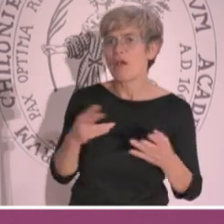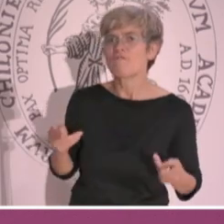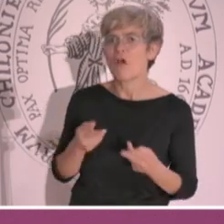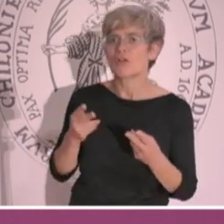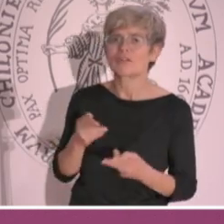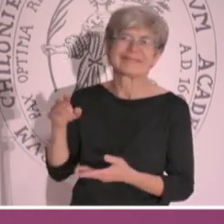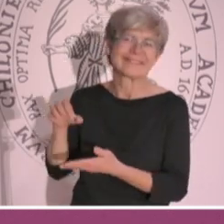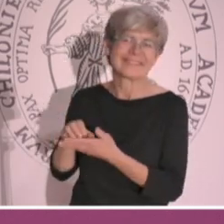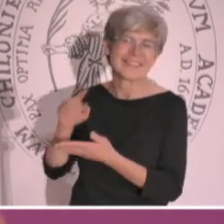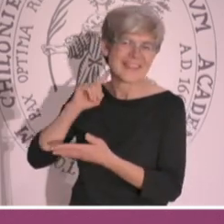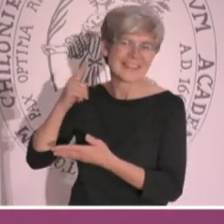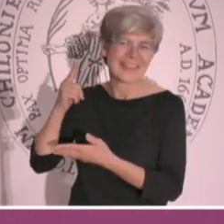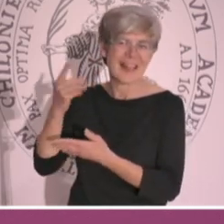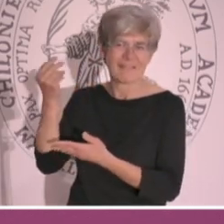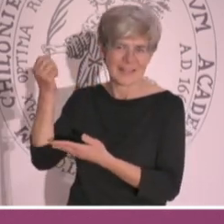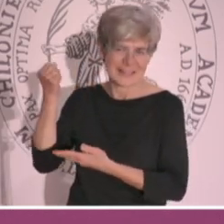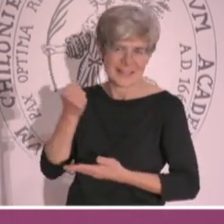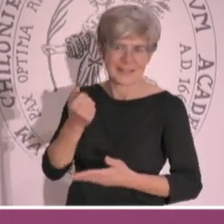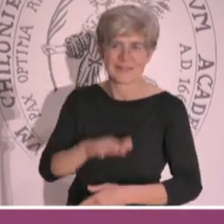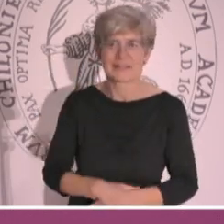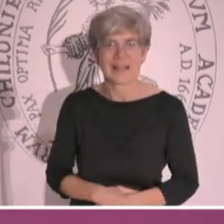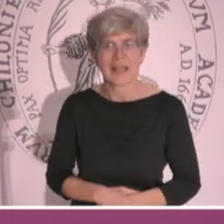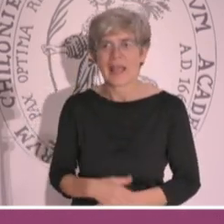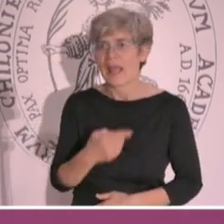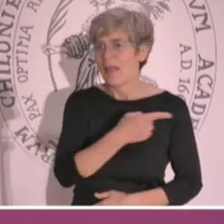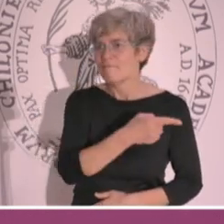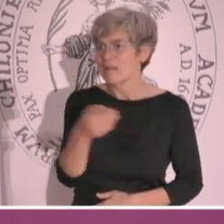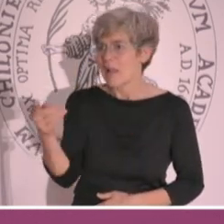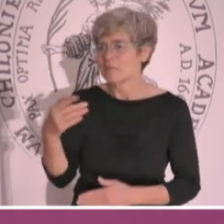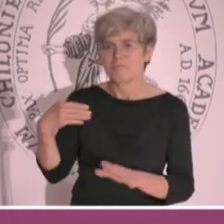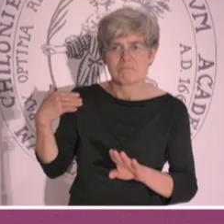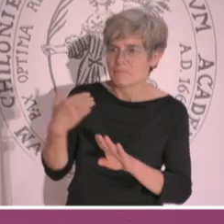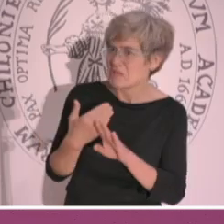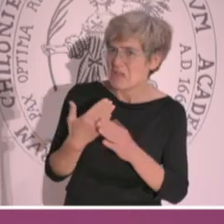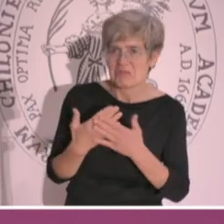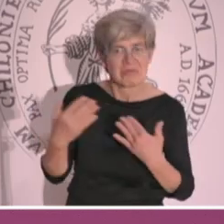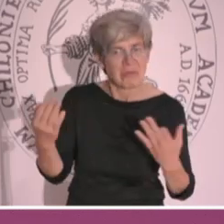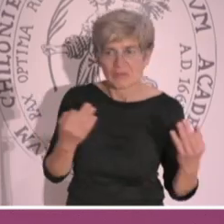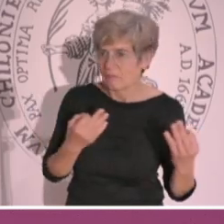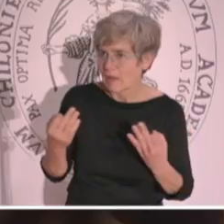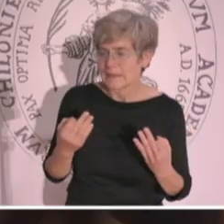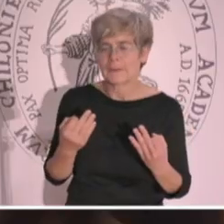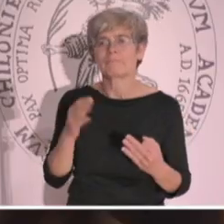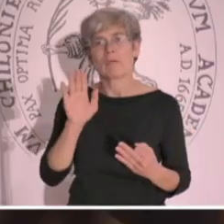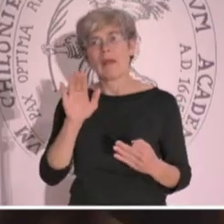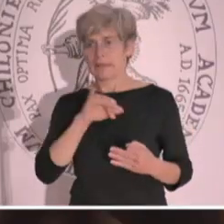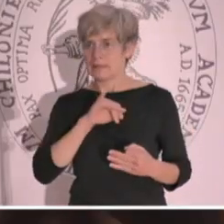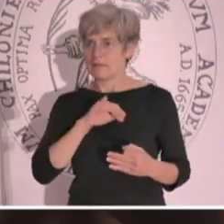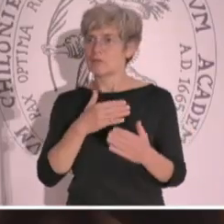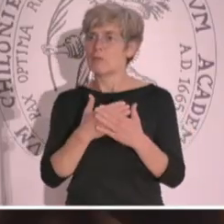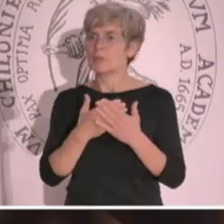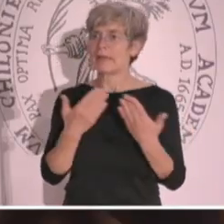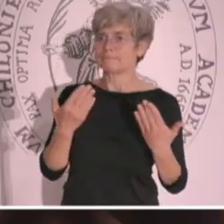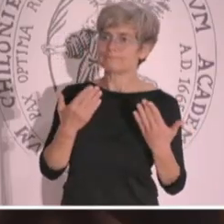Wenn jetzt noch kein Kontakt dabei war zum Studentenwerk, dann vielleicht jetzt. Im Bereich Internationales bieten wir zum Beispiel unser Study Buddy Programm